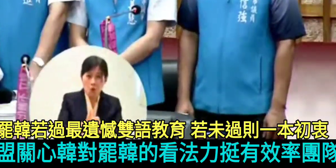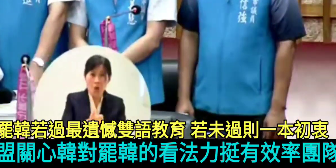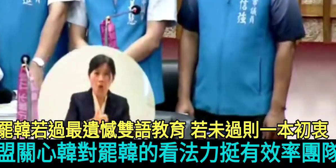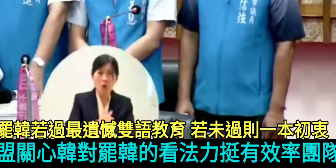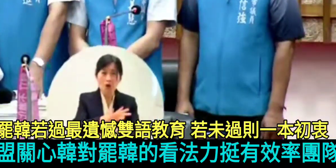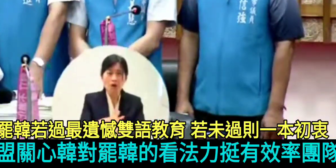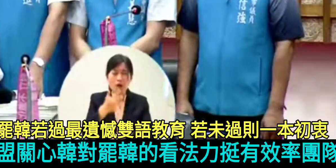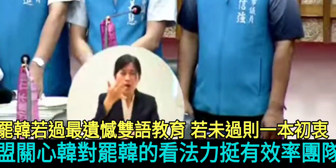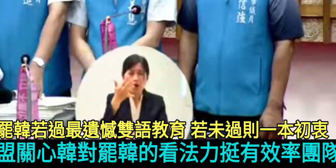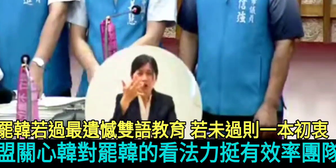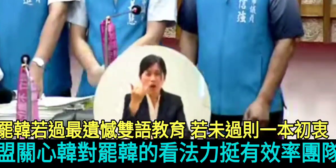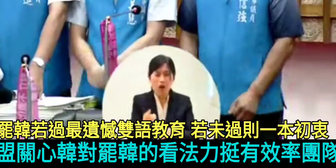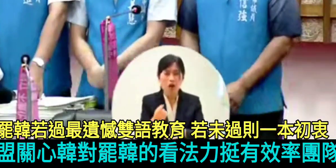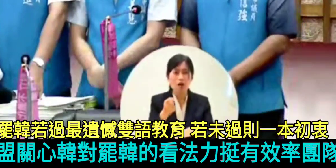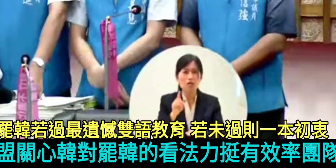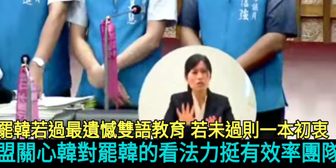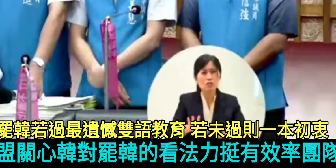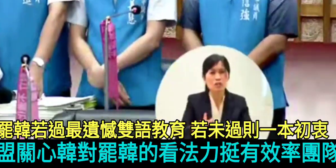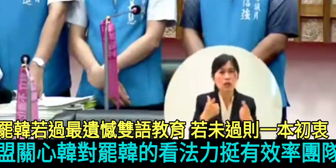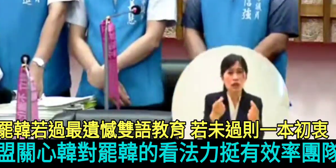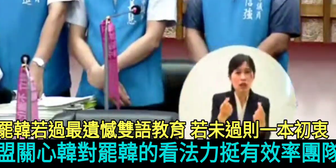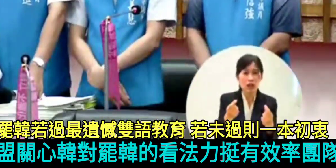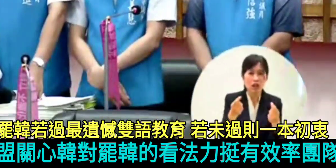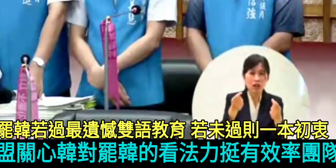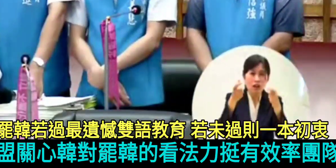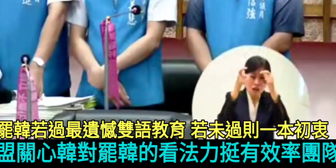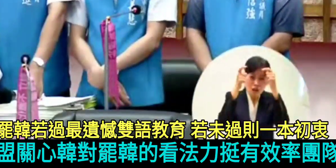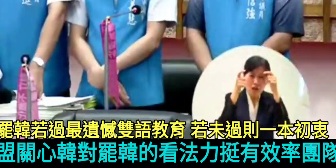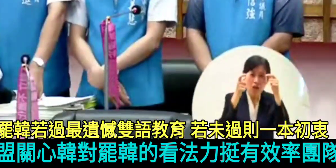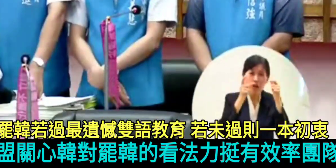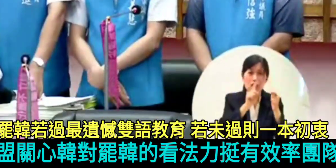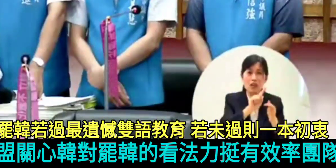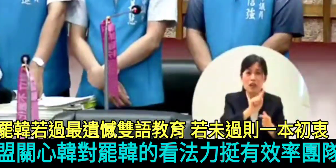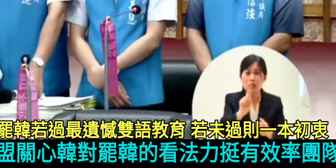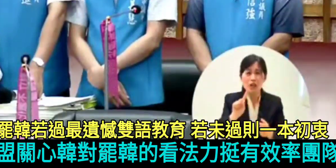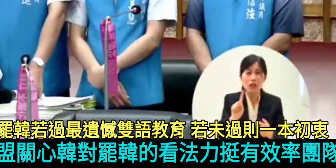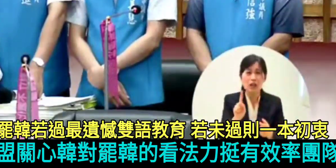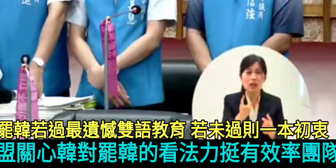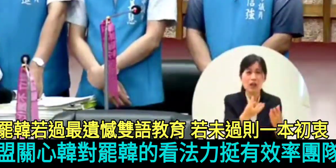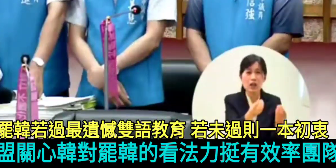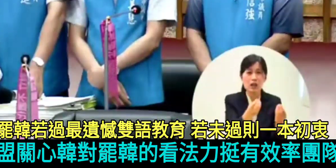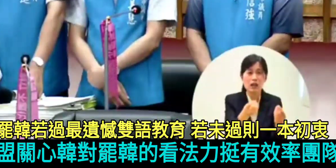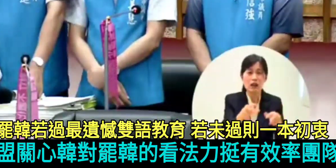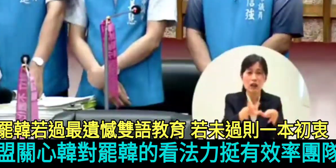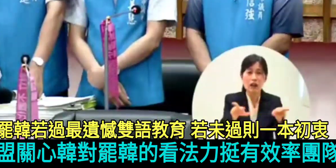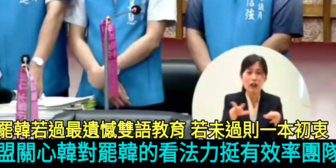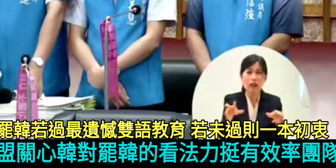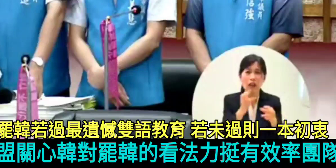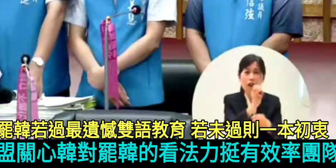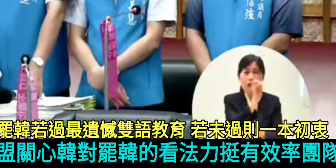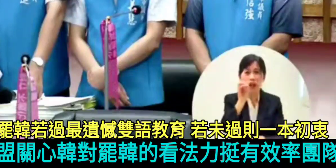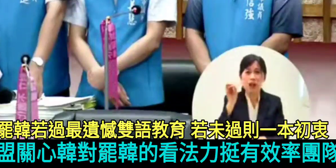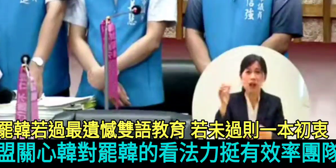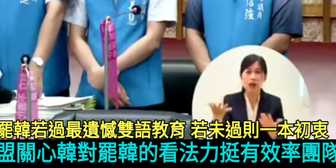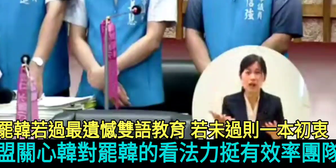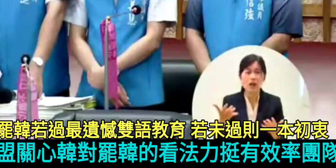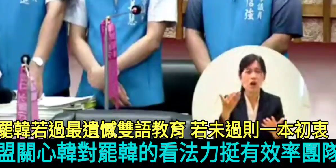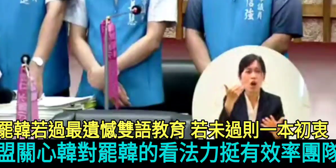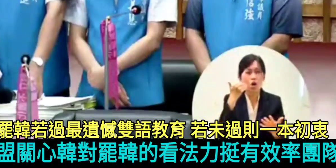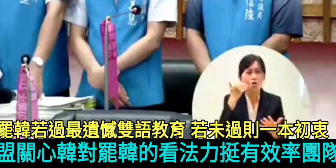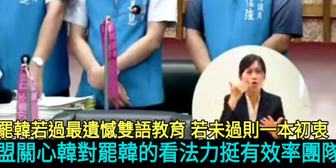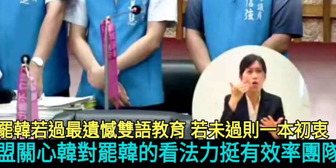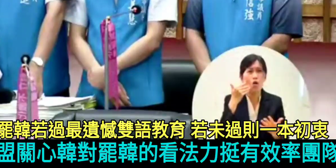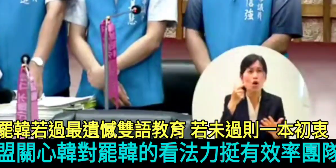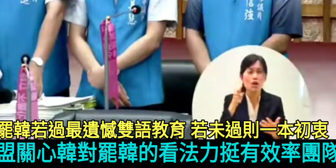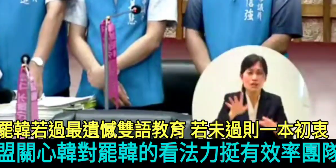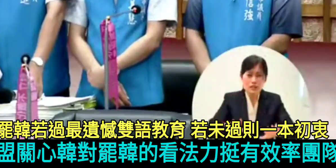什么？你要不要在这个时间也请市长跟中央跟蔡英文在520就职？既然你赢了，那我高雄要的